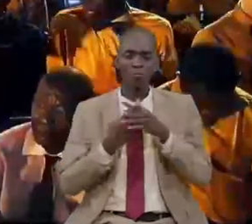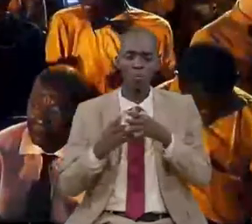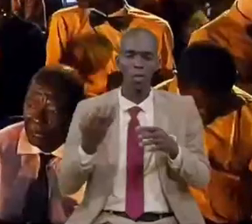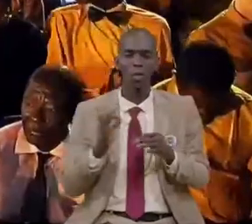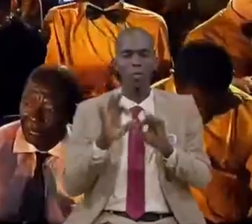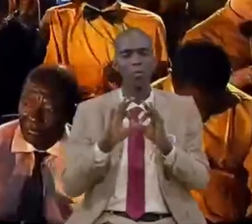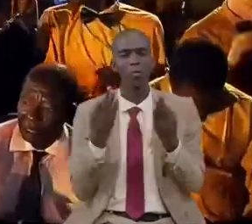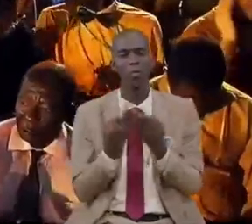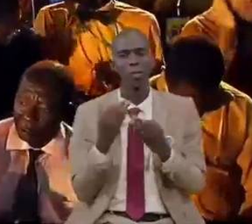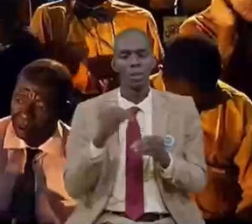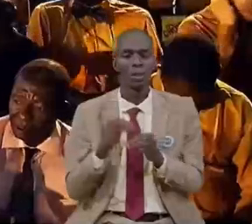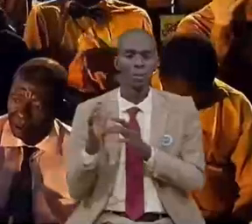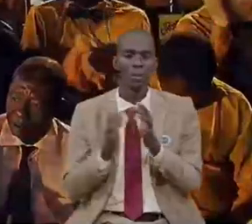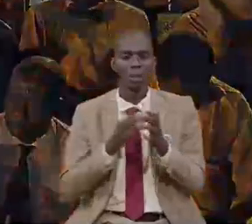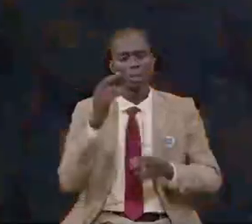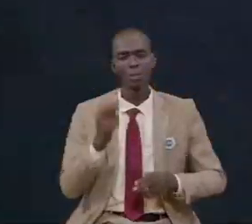Jésus-Christ.